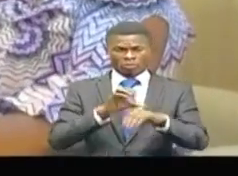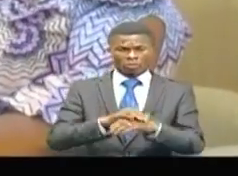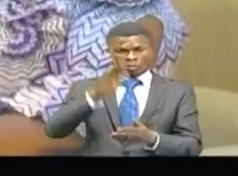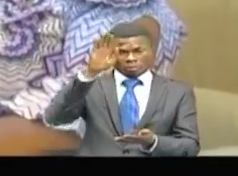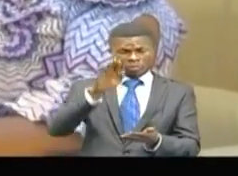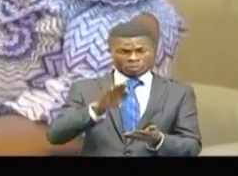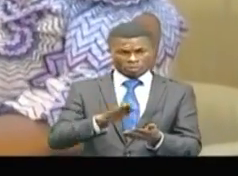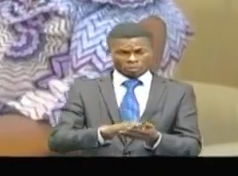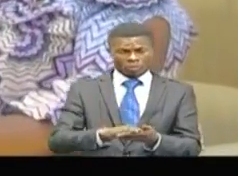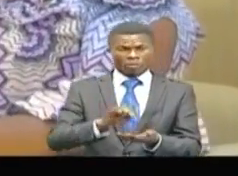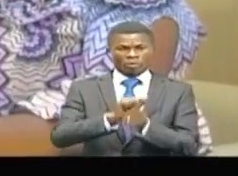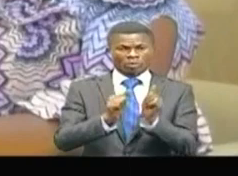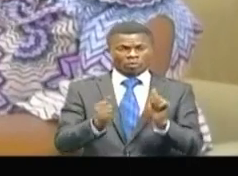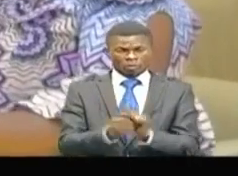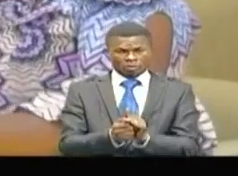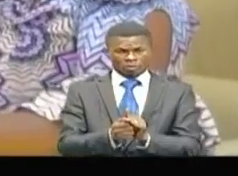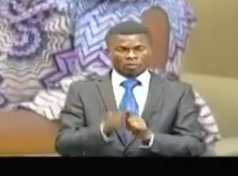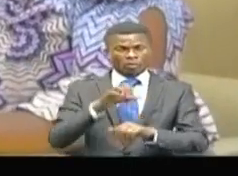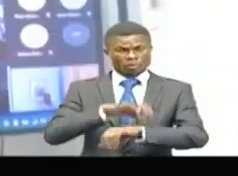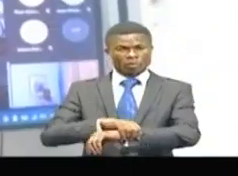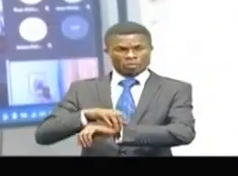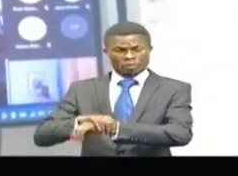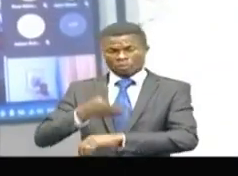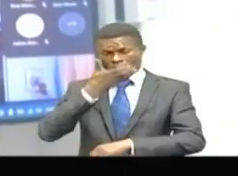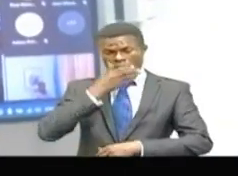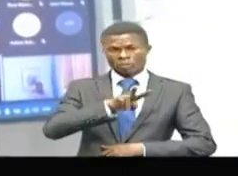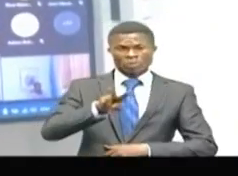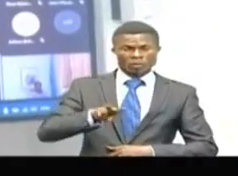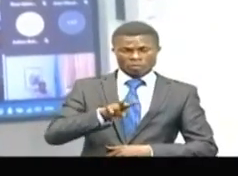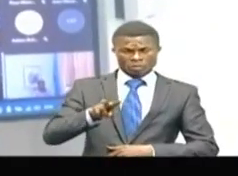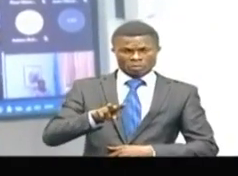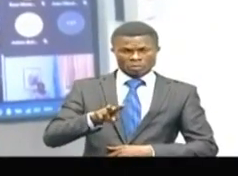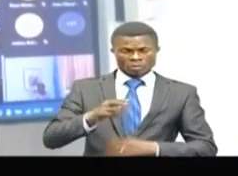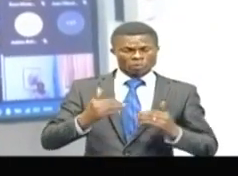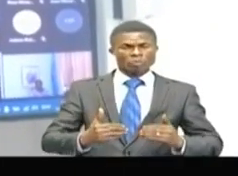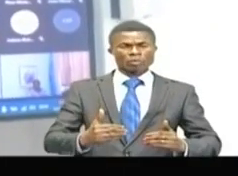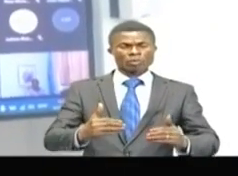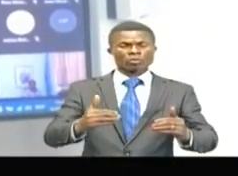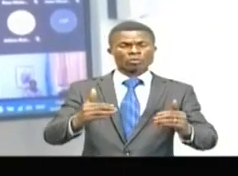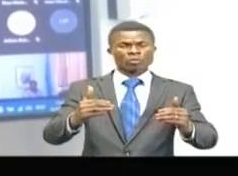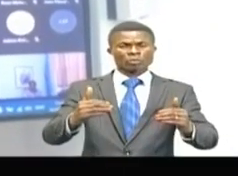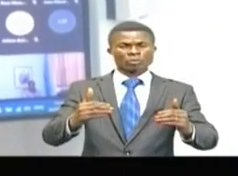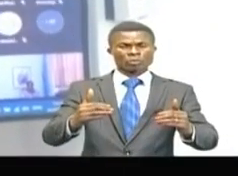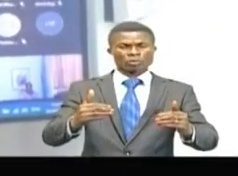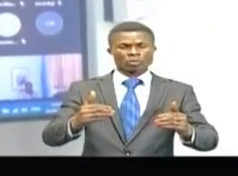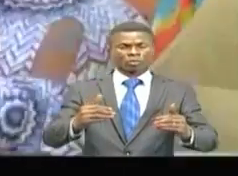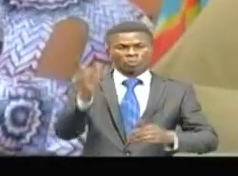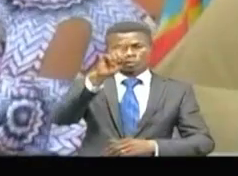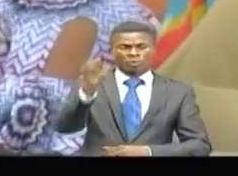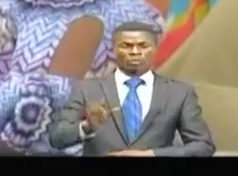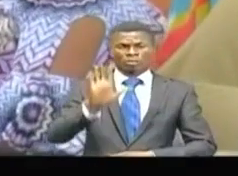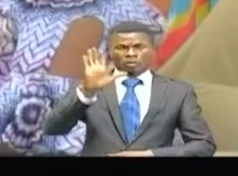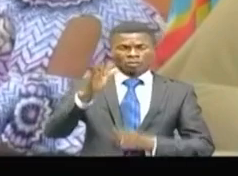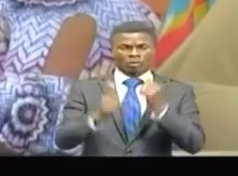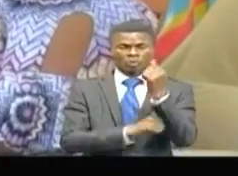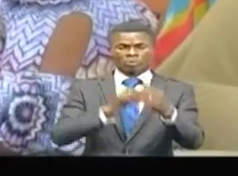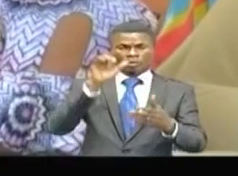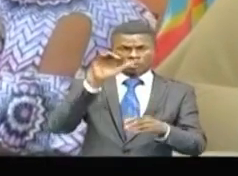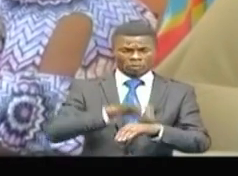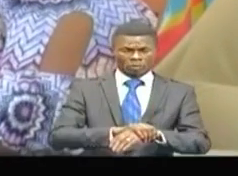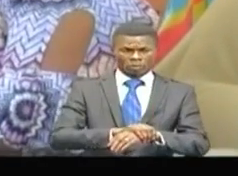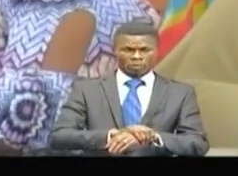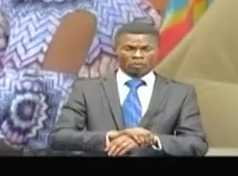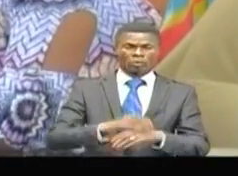de l'incidence des cas de Covid-19 poursuivie, 35 cas contre 45 la